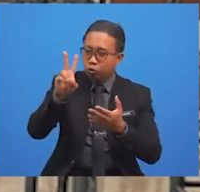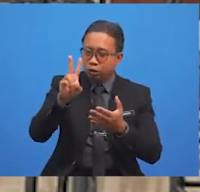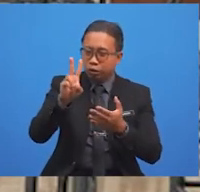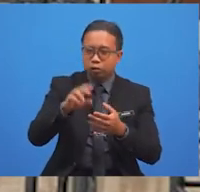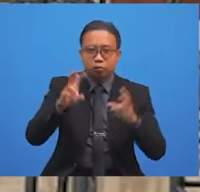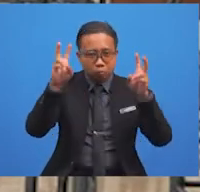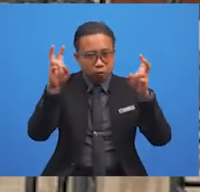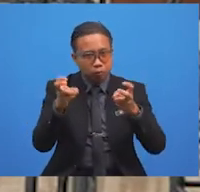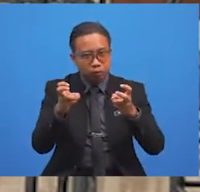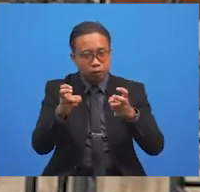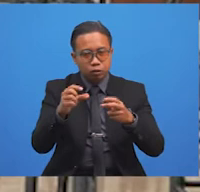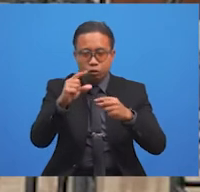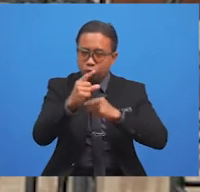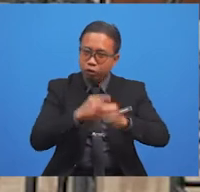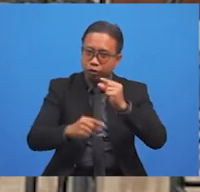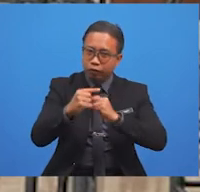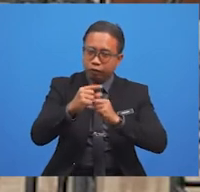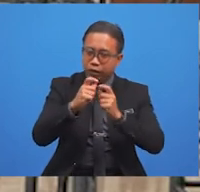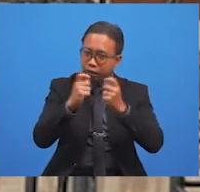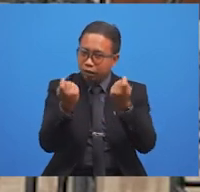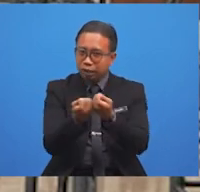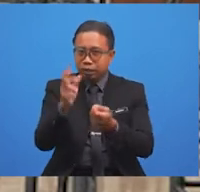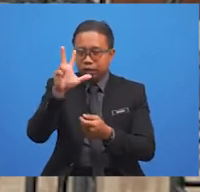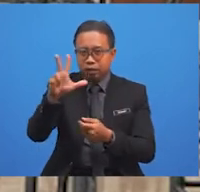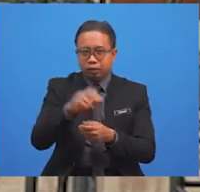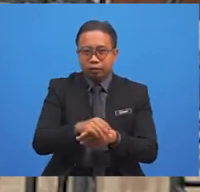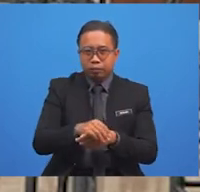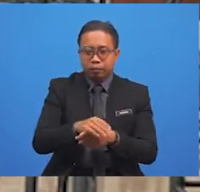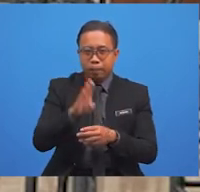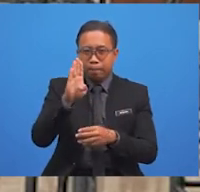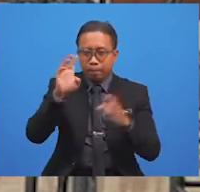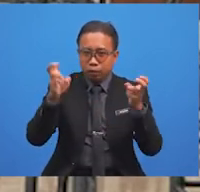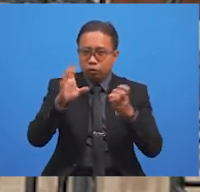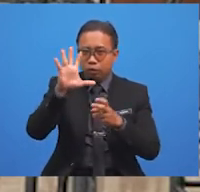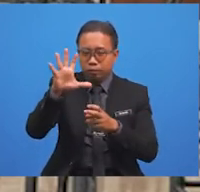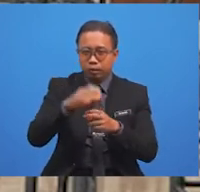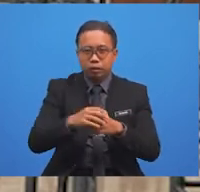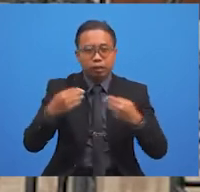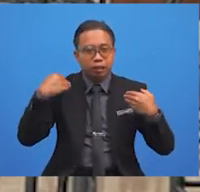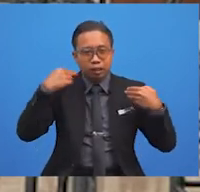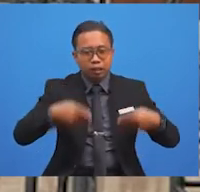2 lagi subtopik geografi tingkatan 3, bab 5, iaitu